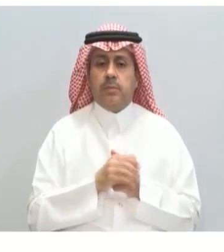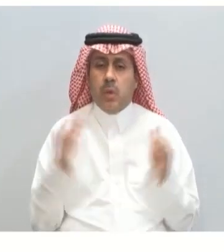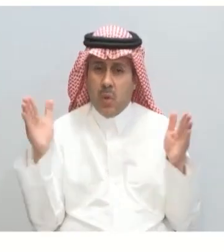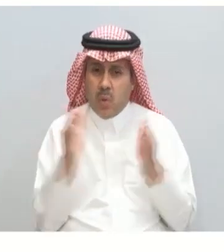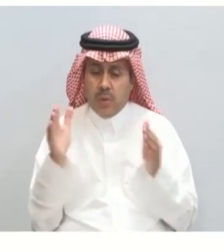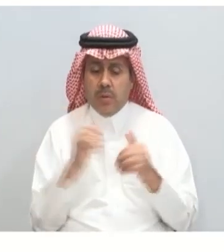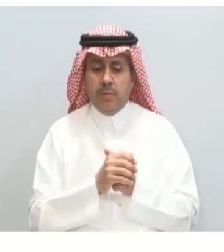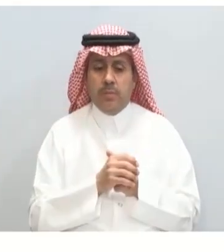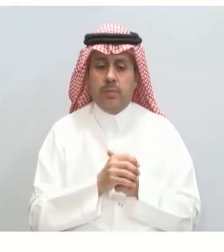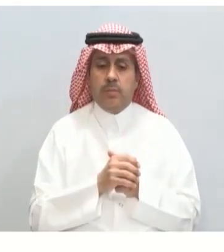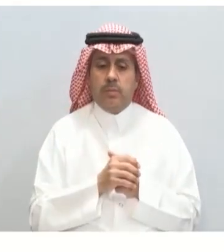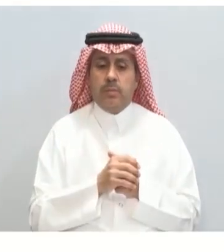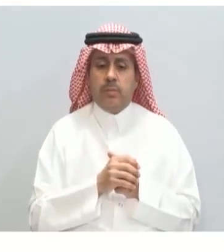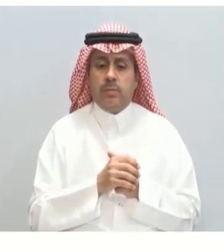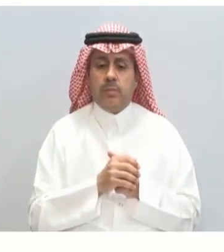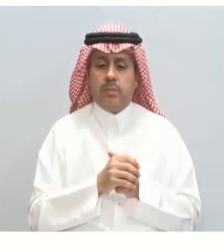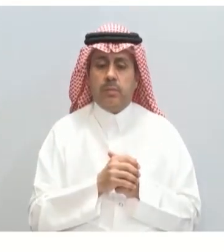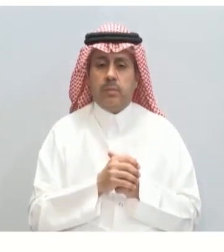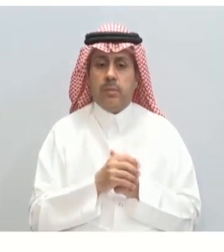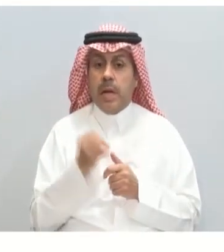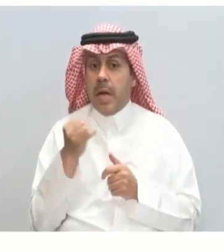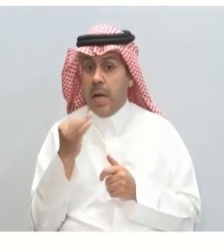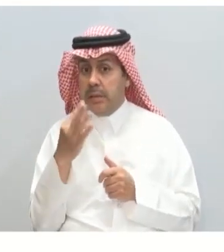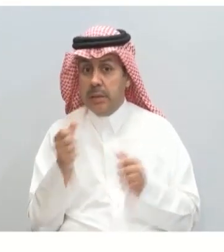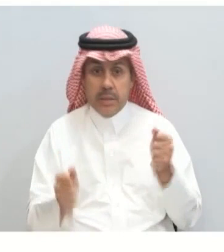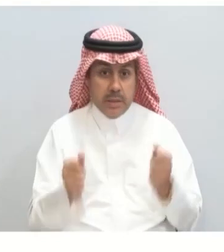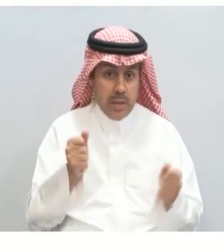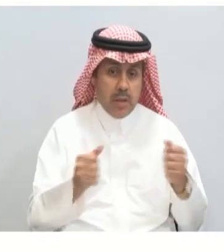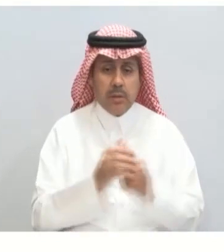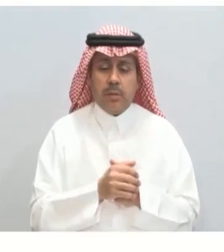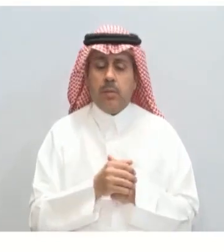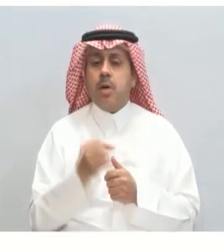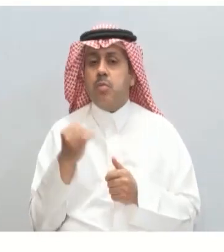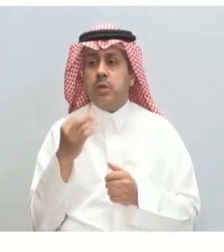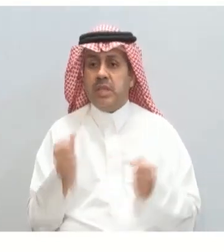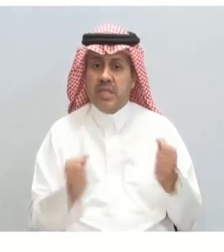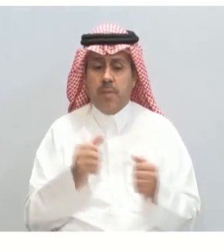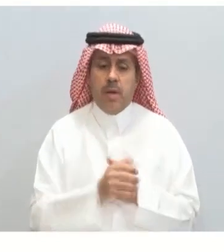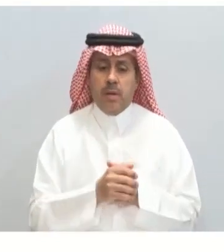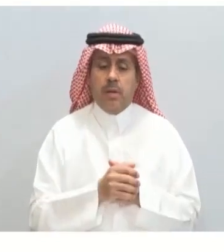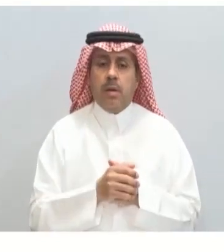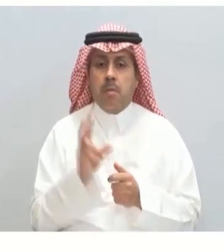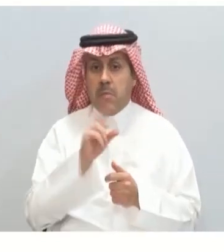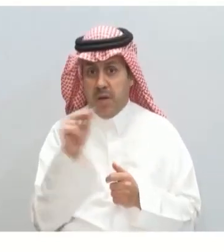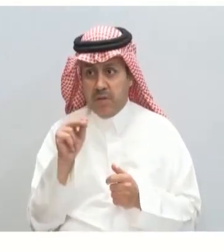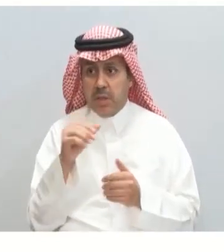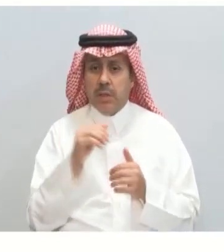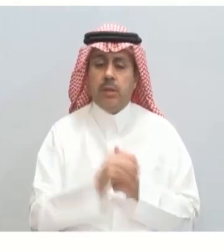خلال النقل كذلك عدد السيارات المتعدد الاستعمالات بنفس